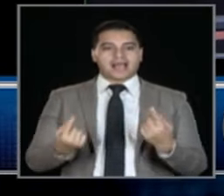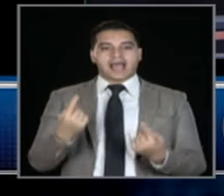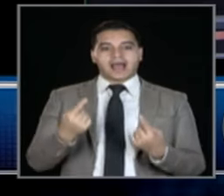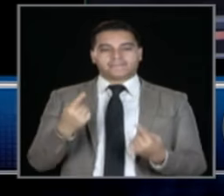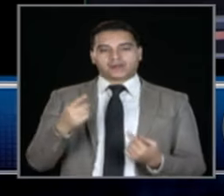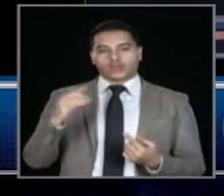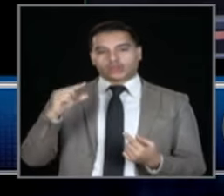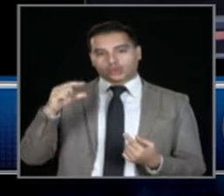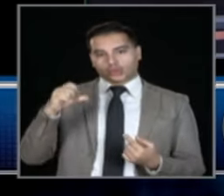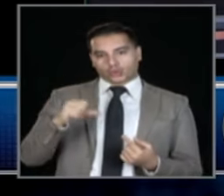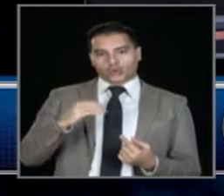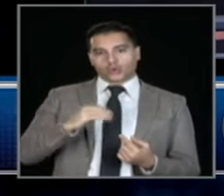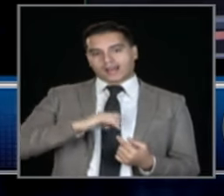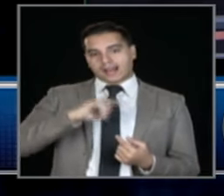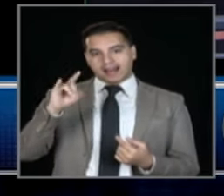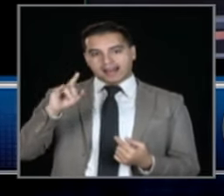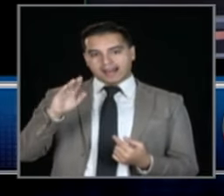غابة دوغلاس